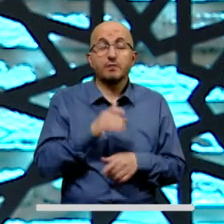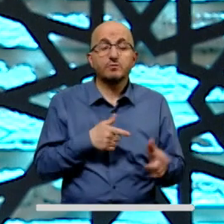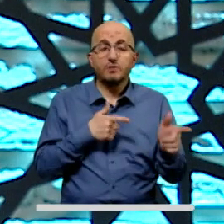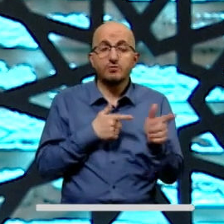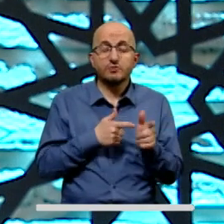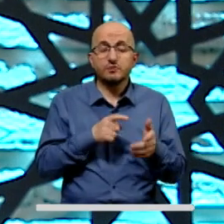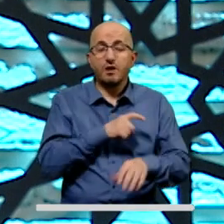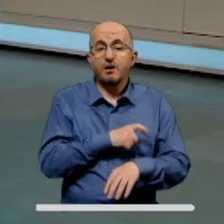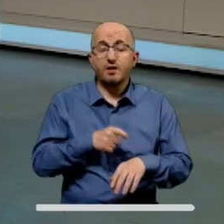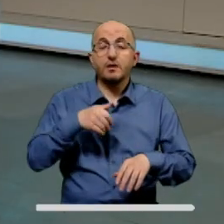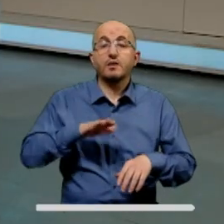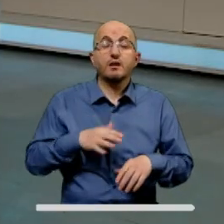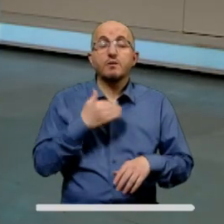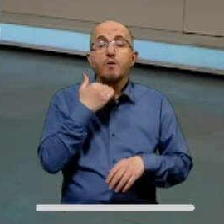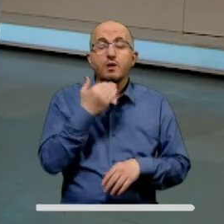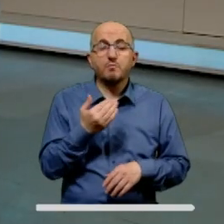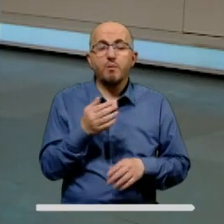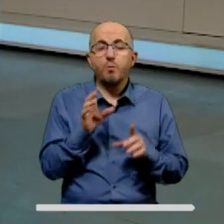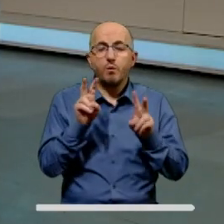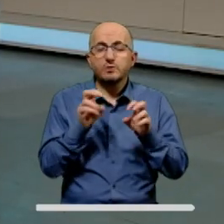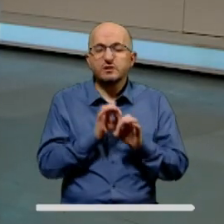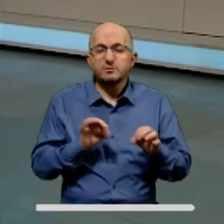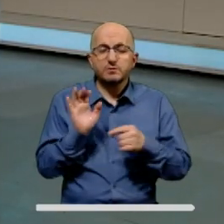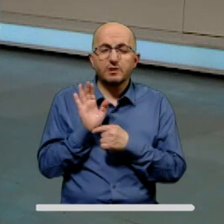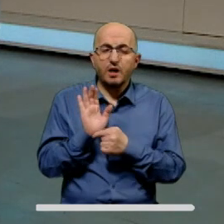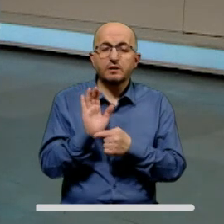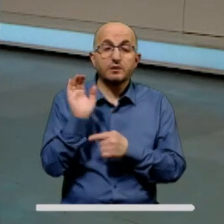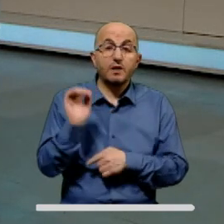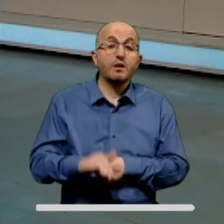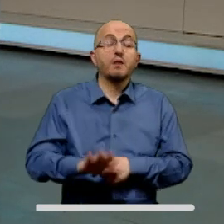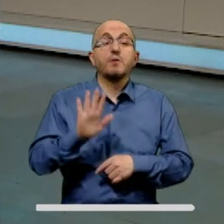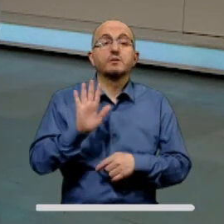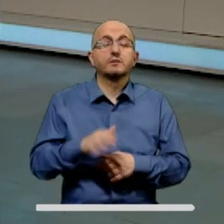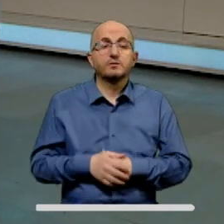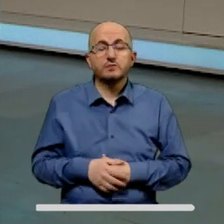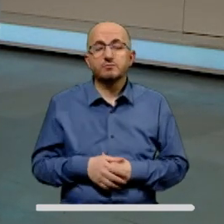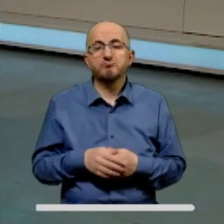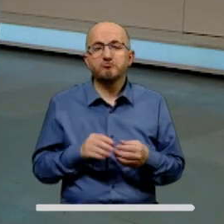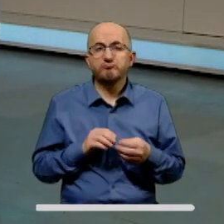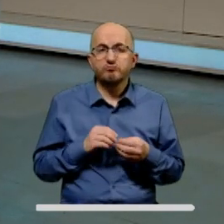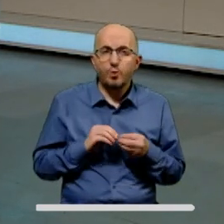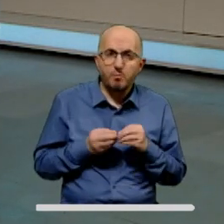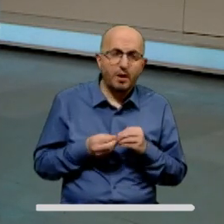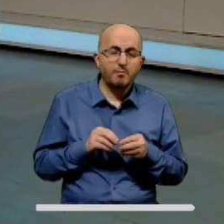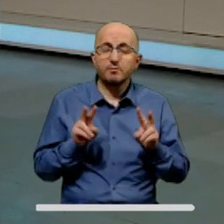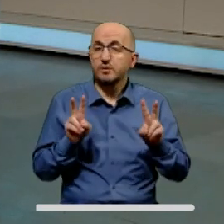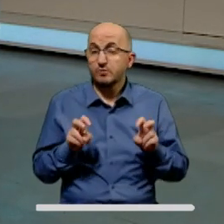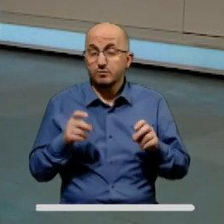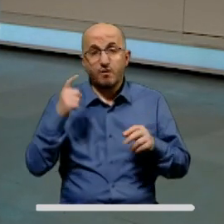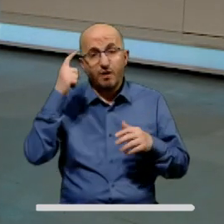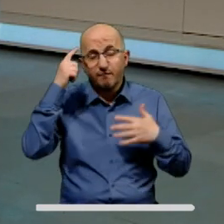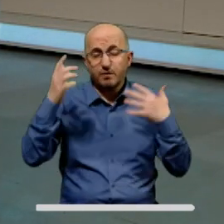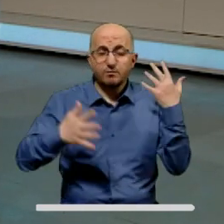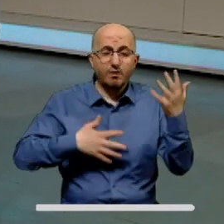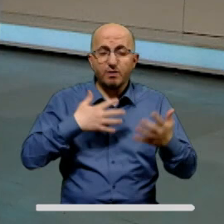eşcinsellik haram değildir olamaz bu konuda hiçbir kanıt getiremezsiniz biliyorum netameli bir konu Fakat bu konuda Kafalar